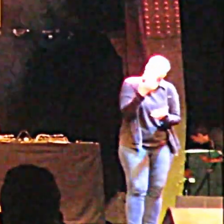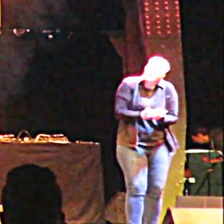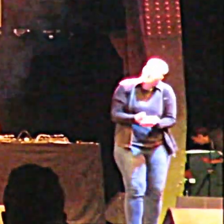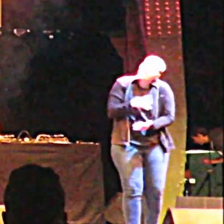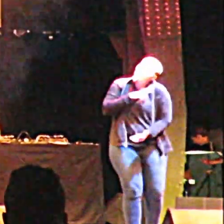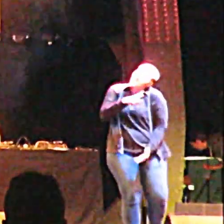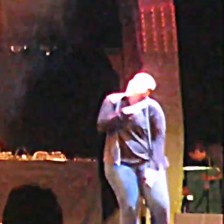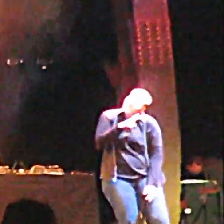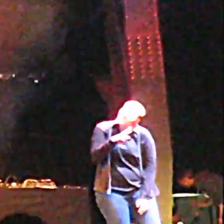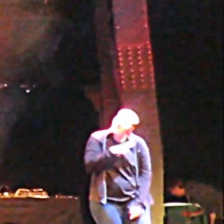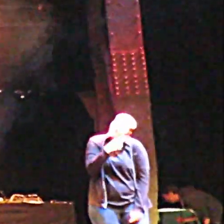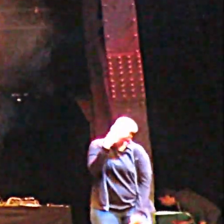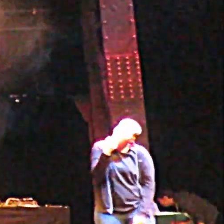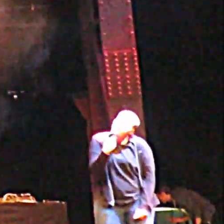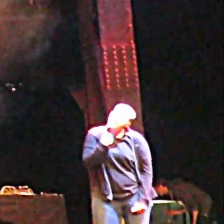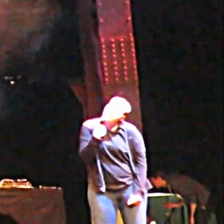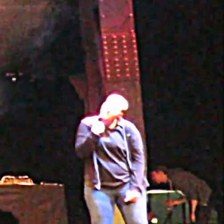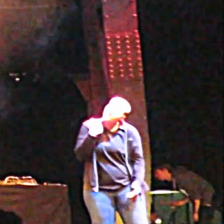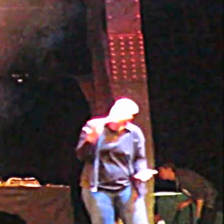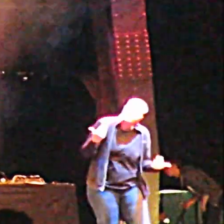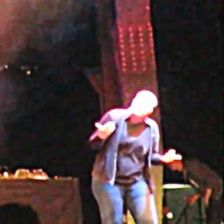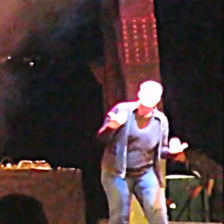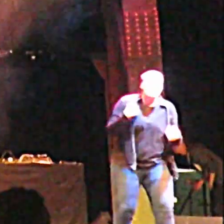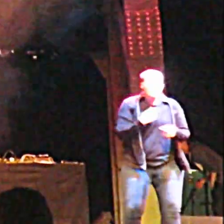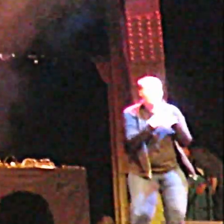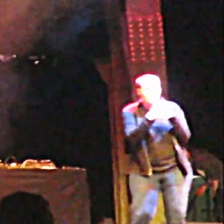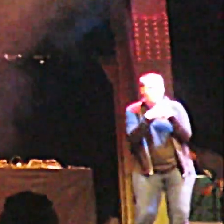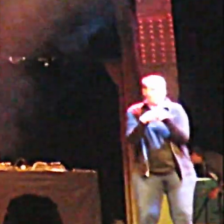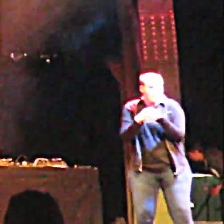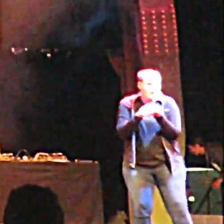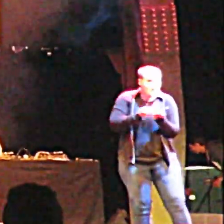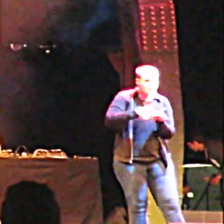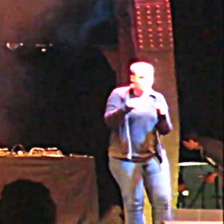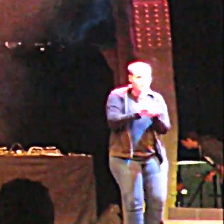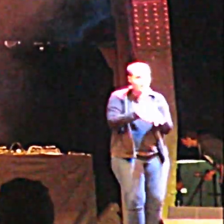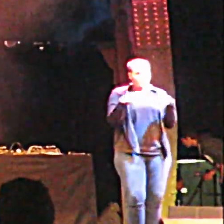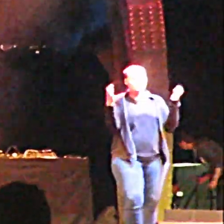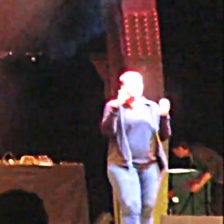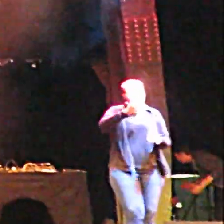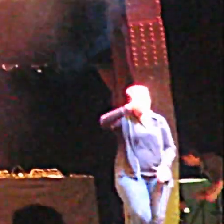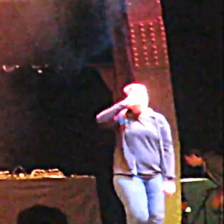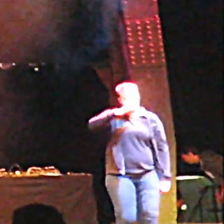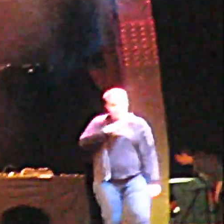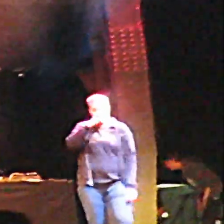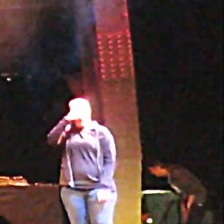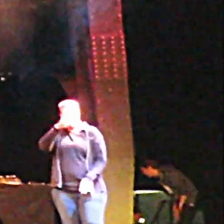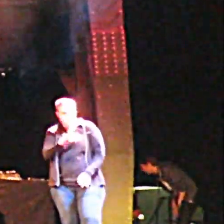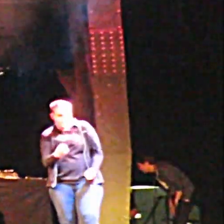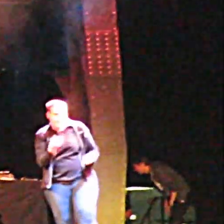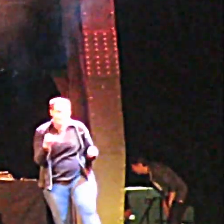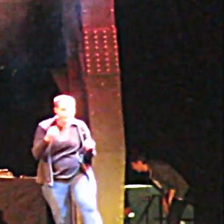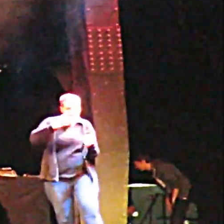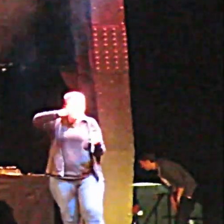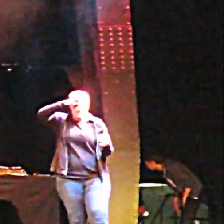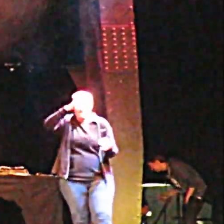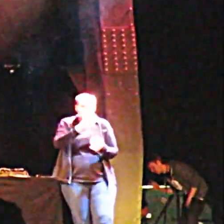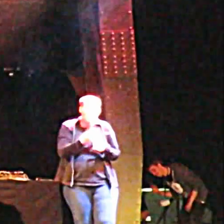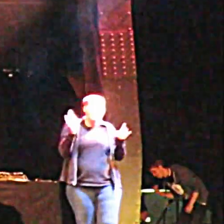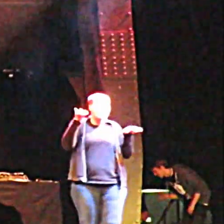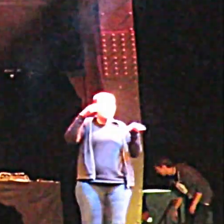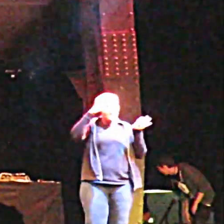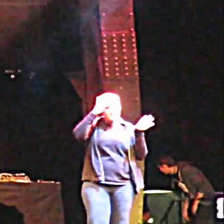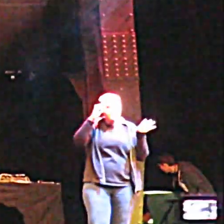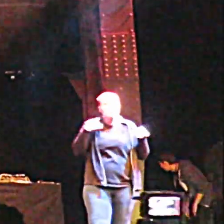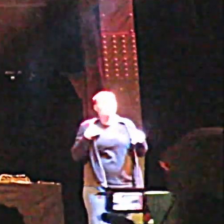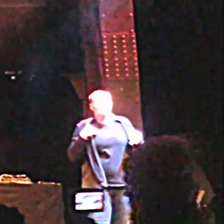die entscheidenden Wähler. Keiner kennt den Schlüssel dieses Codes. Weder dein Vater, dein Freund. Auch nicht dein Träner. Ich bin dein Lehrer.